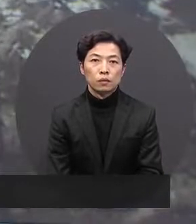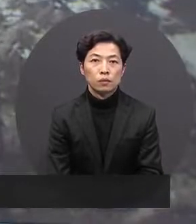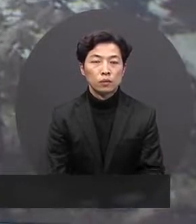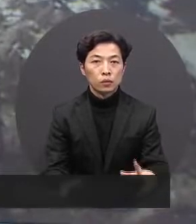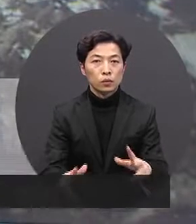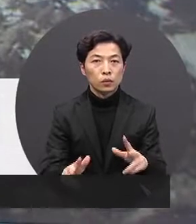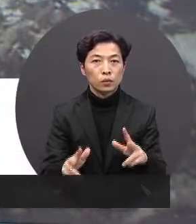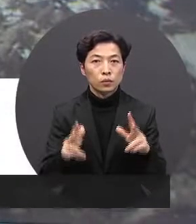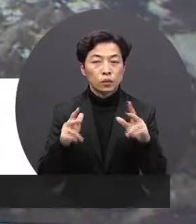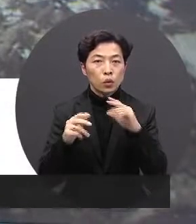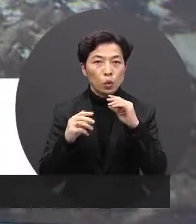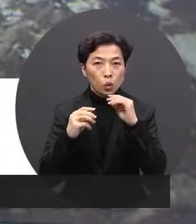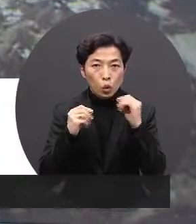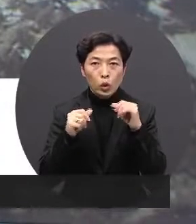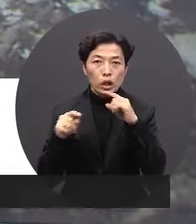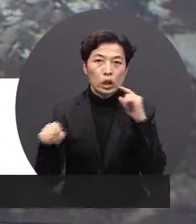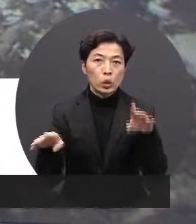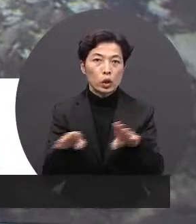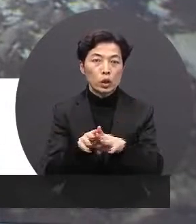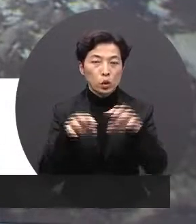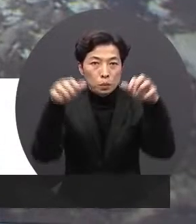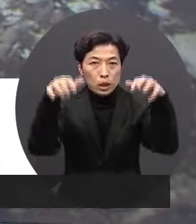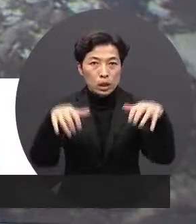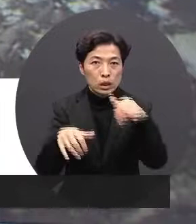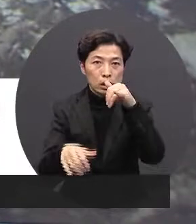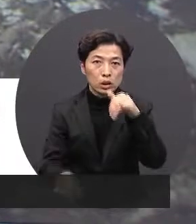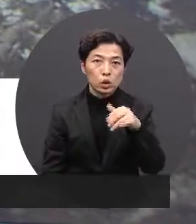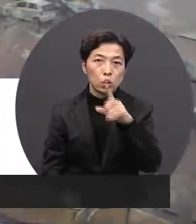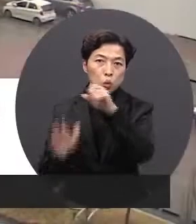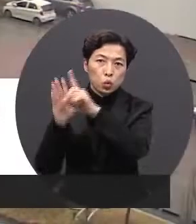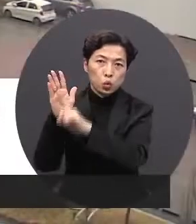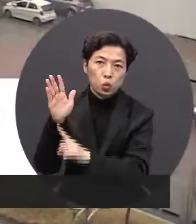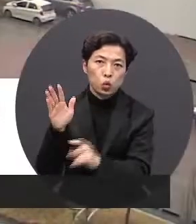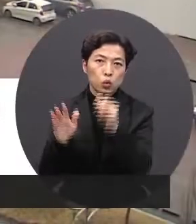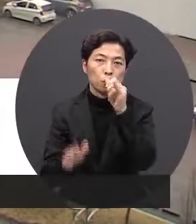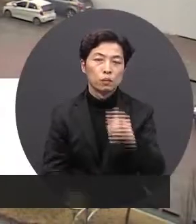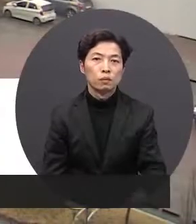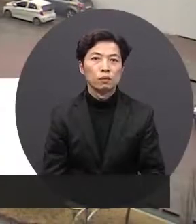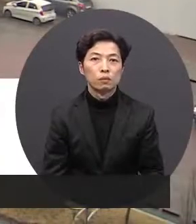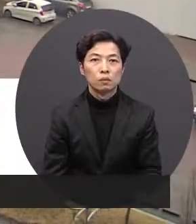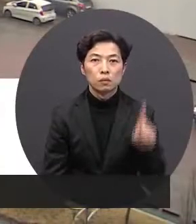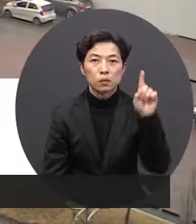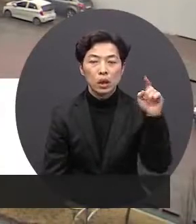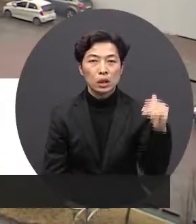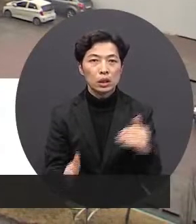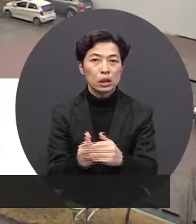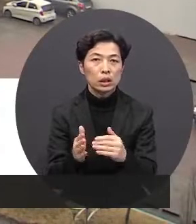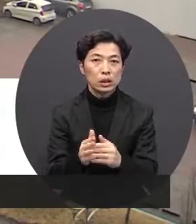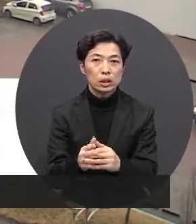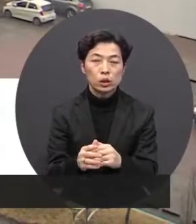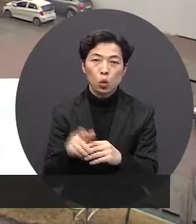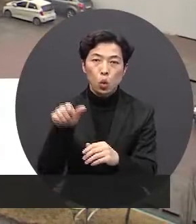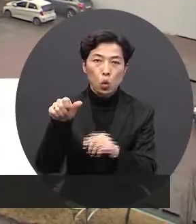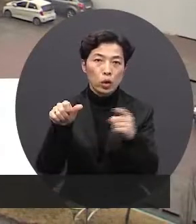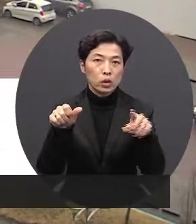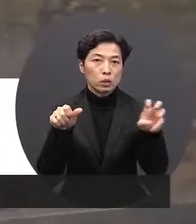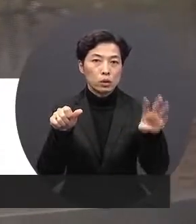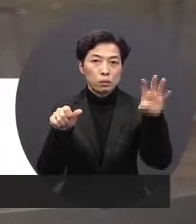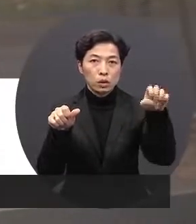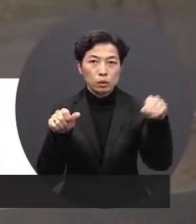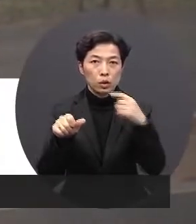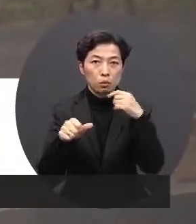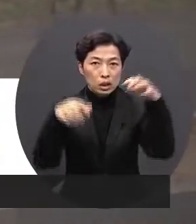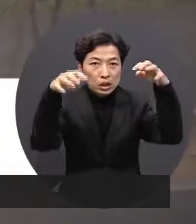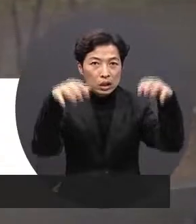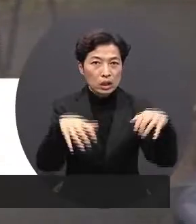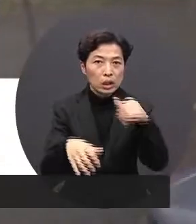주말 충북 전역에 비나 눈이 내리면서 기온이 크게 낮아지겠습니다. 내일까지 5에서 30mm의 비가